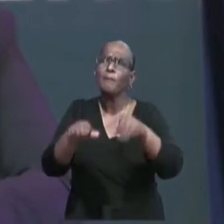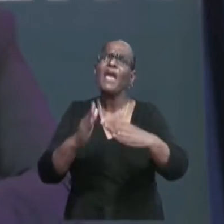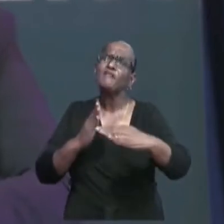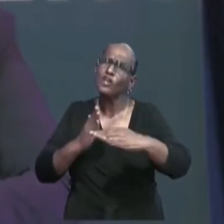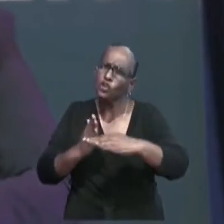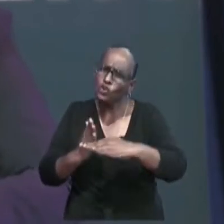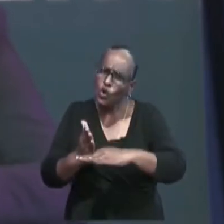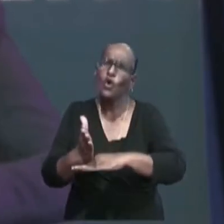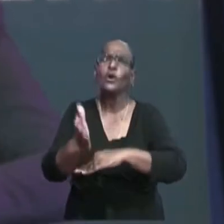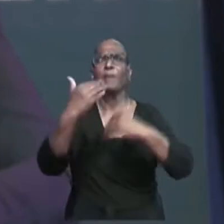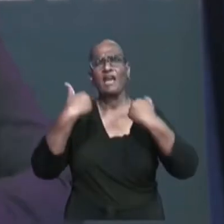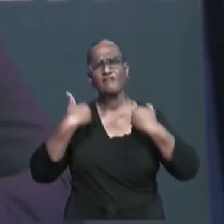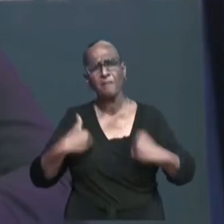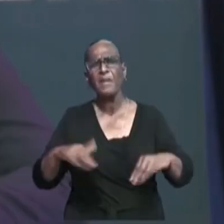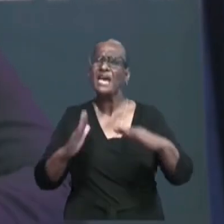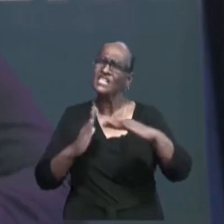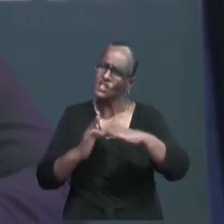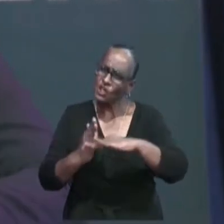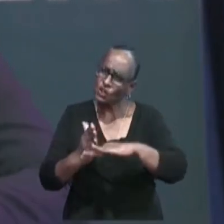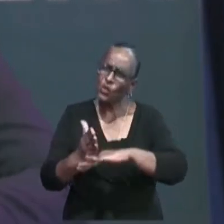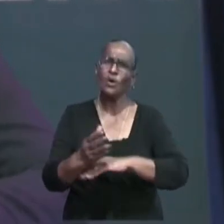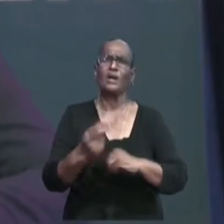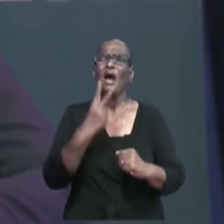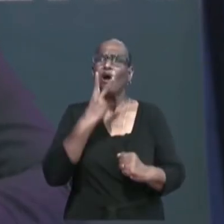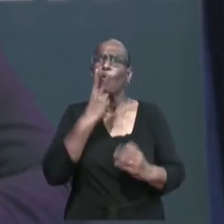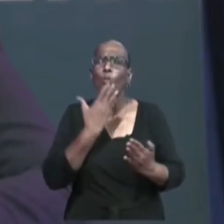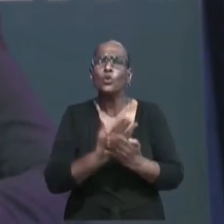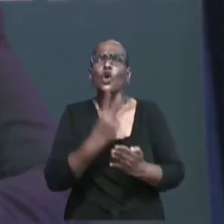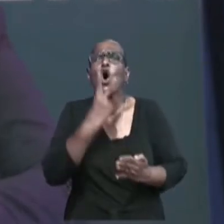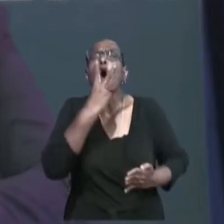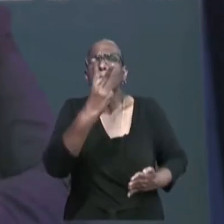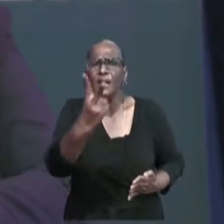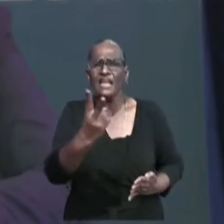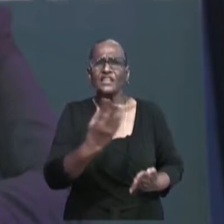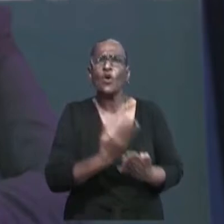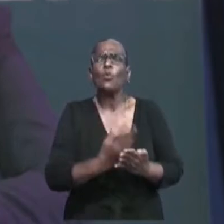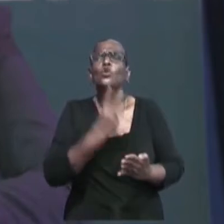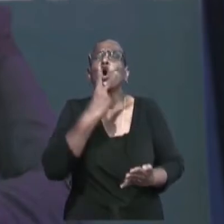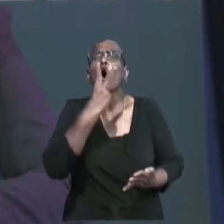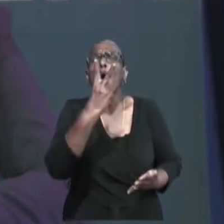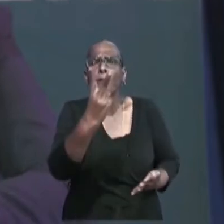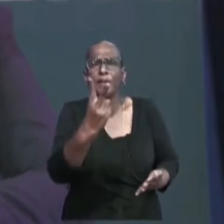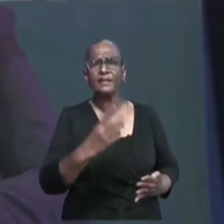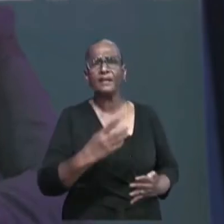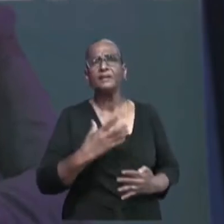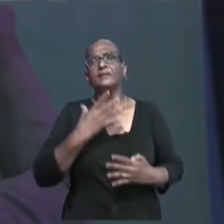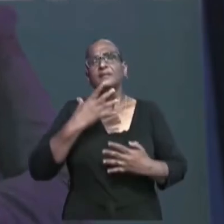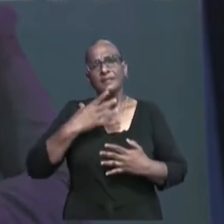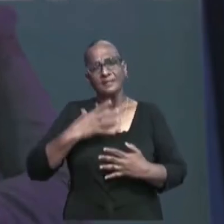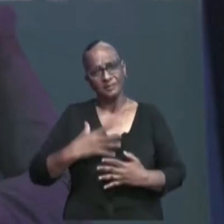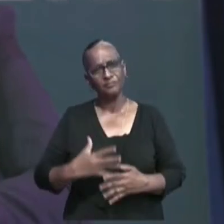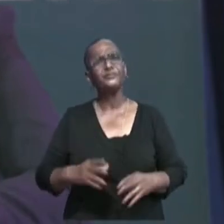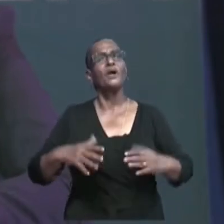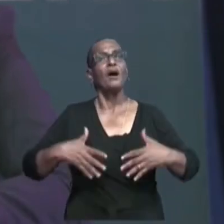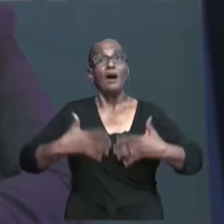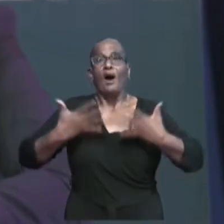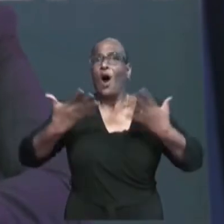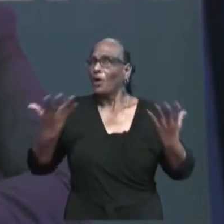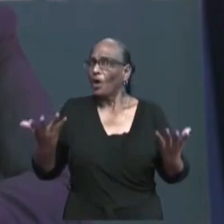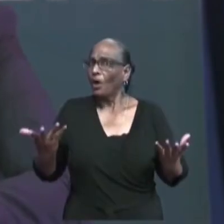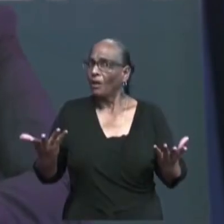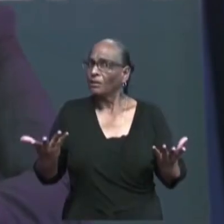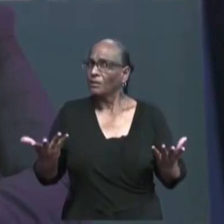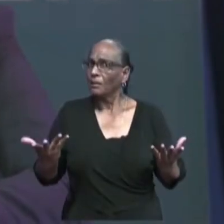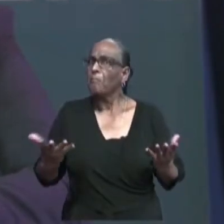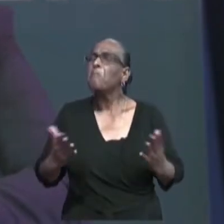onder het publiek. Laten we op alert blijven. We kunnen even wat adem nemen, we kunnen een beetje opgelucht zijn, maar